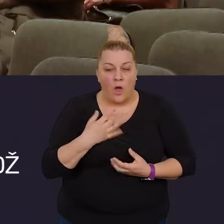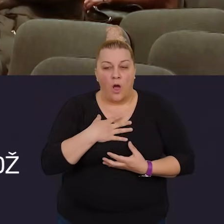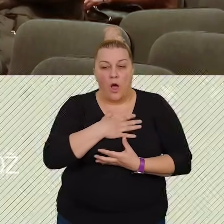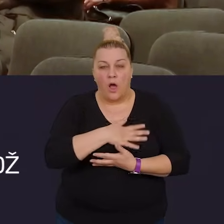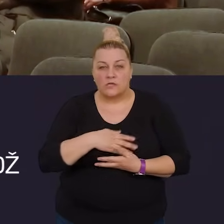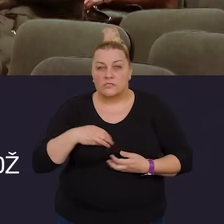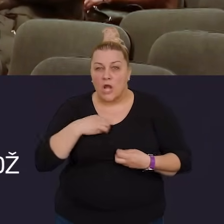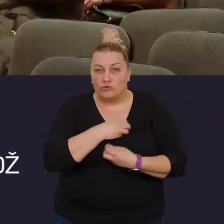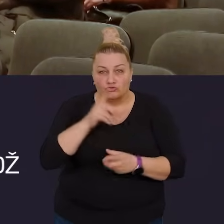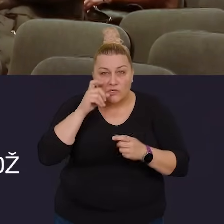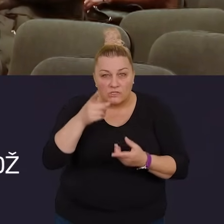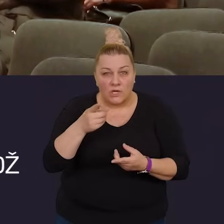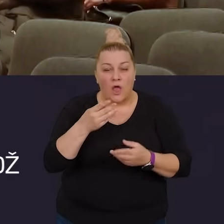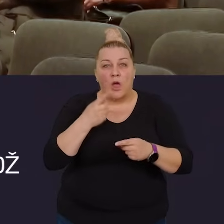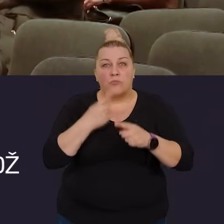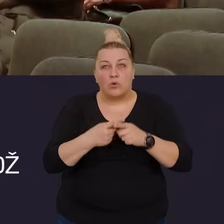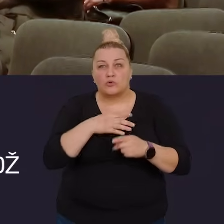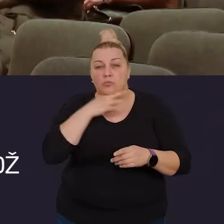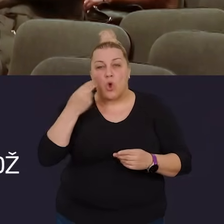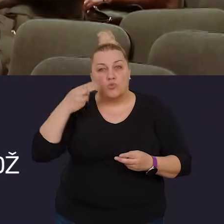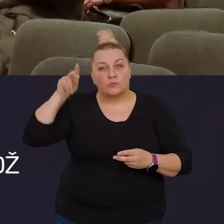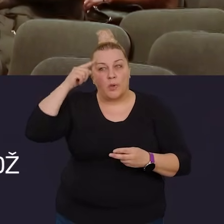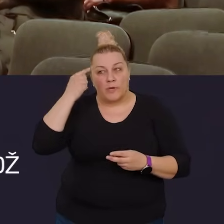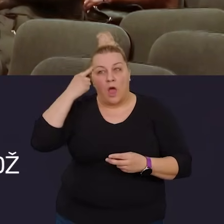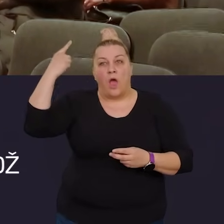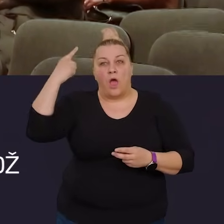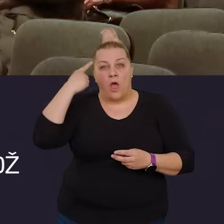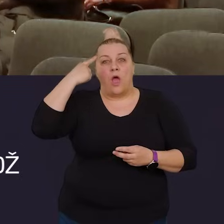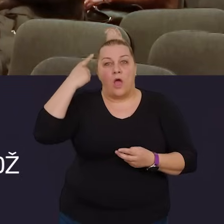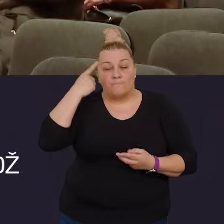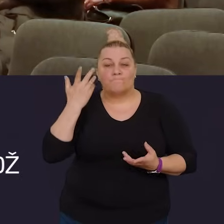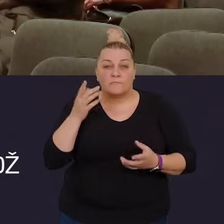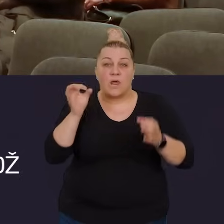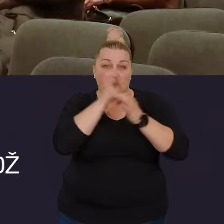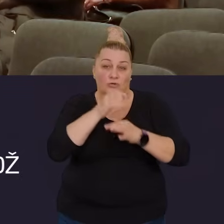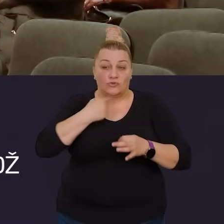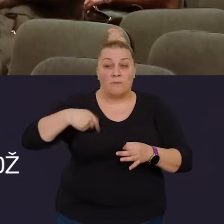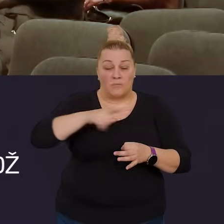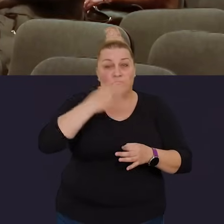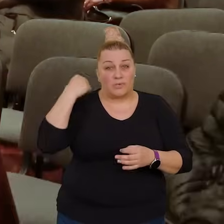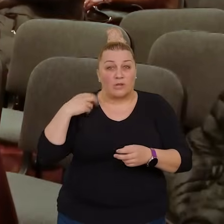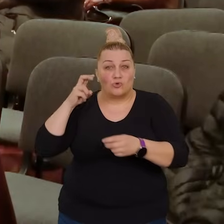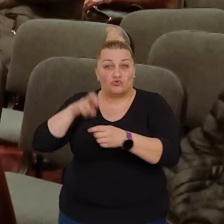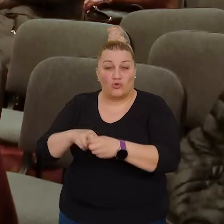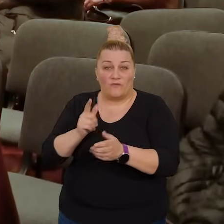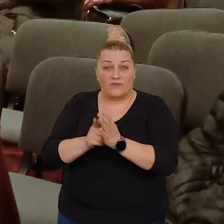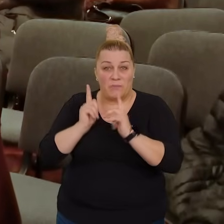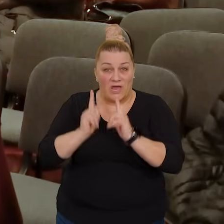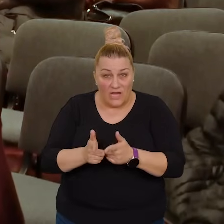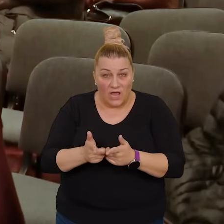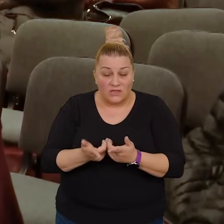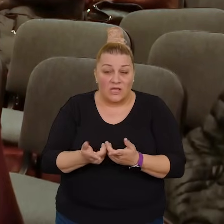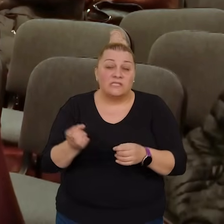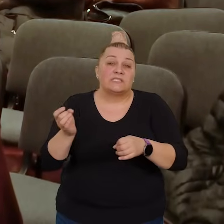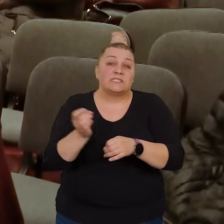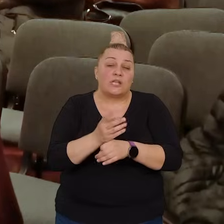slike, teško je ne evocirati uspomene one koje su sve nas pratile, koji smo, eto, nažalost, sudjelovali